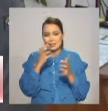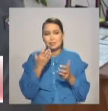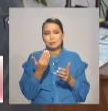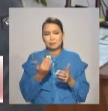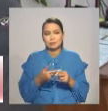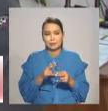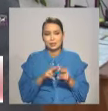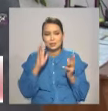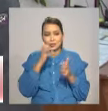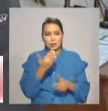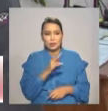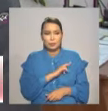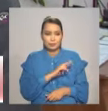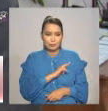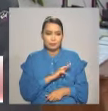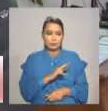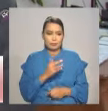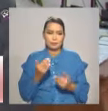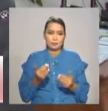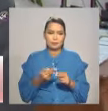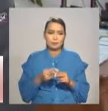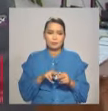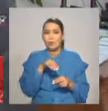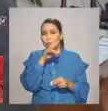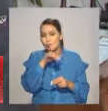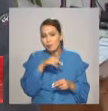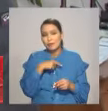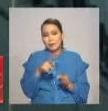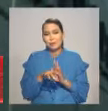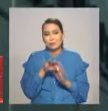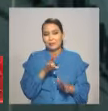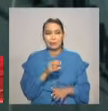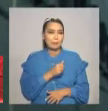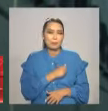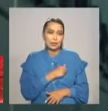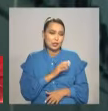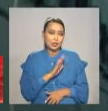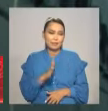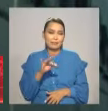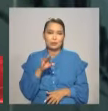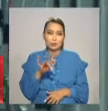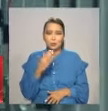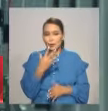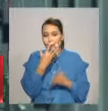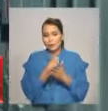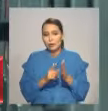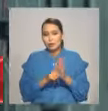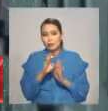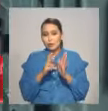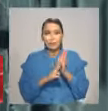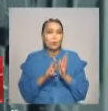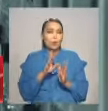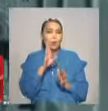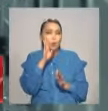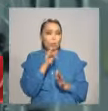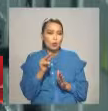надо серьезно к ней. Ну и тот, кто эту профессию выбрал, не пожалеет. Рабочий день Виктора начинается в 7:30 утра. Ведущий